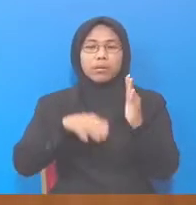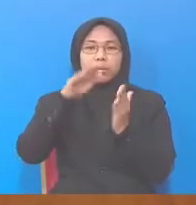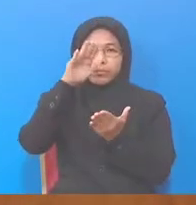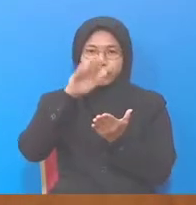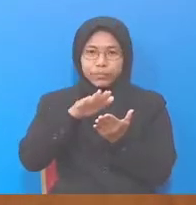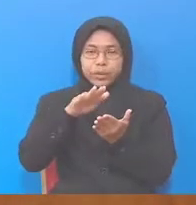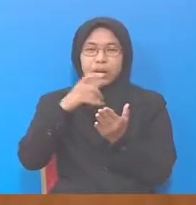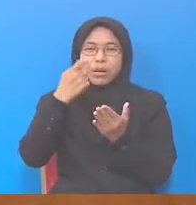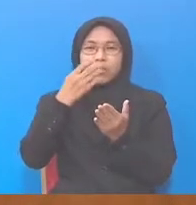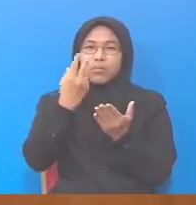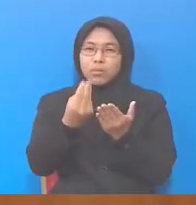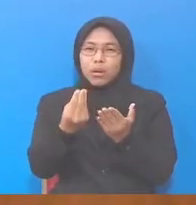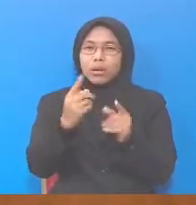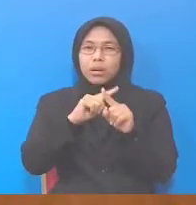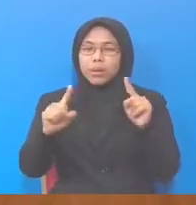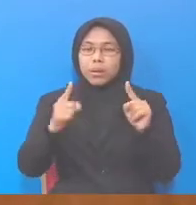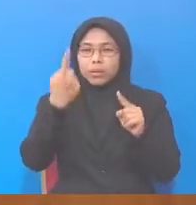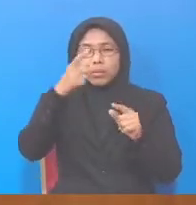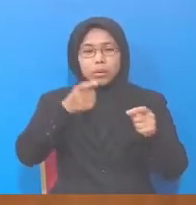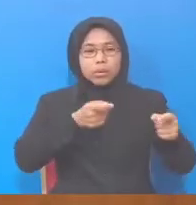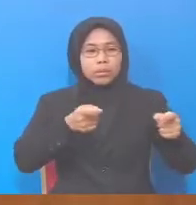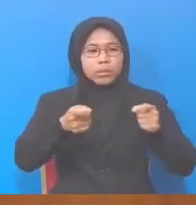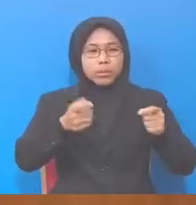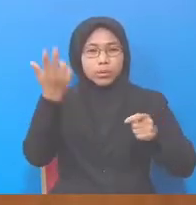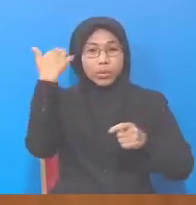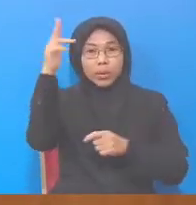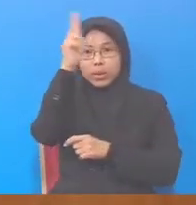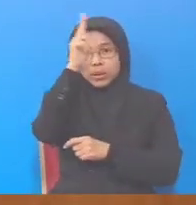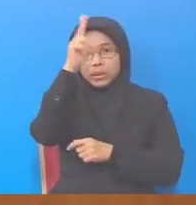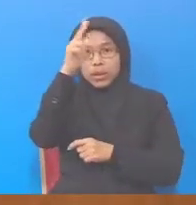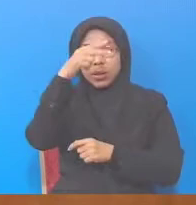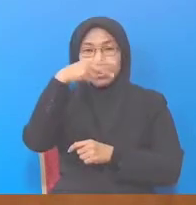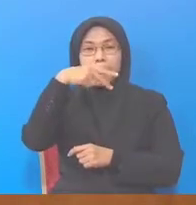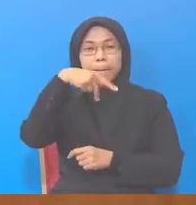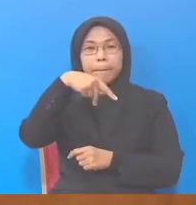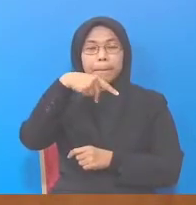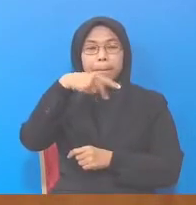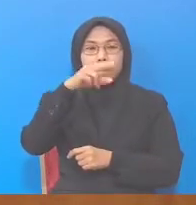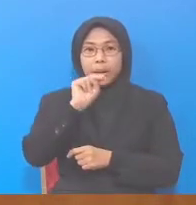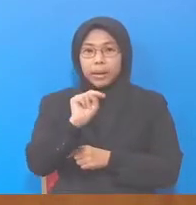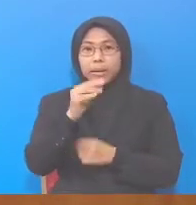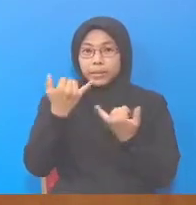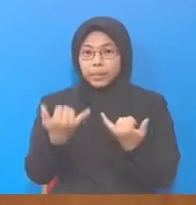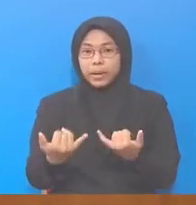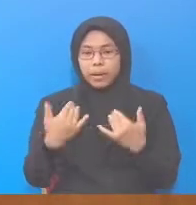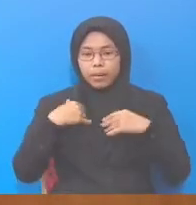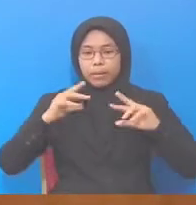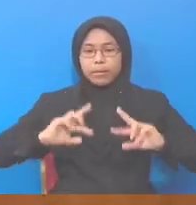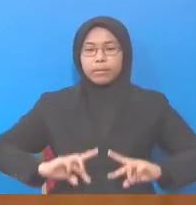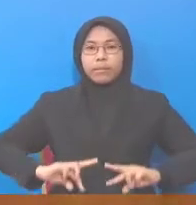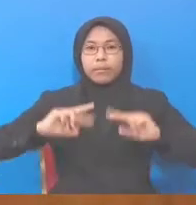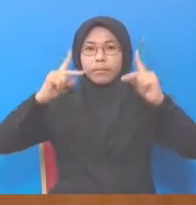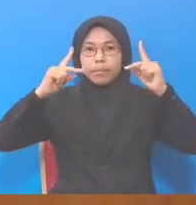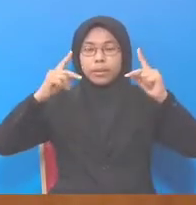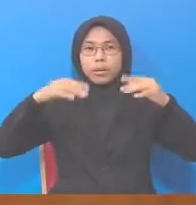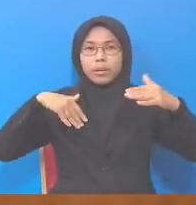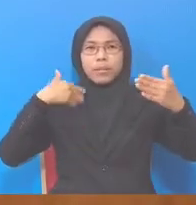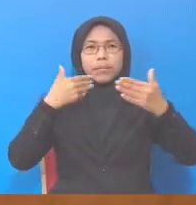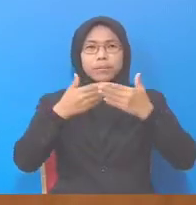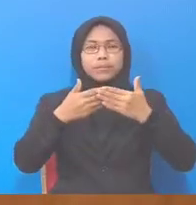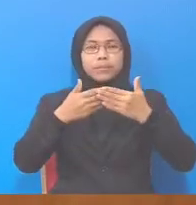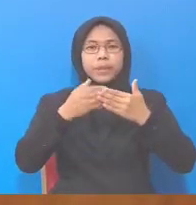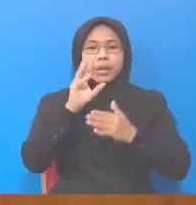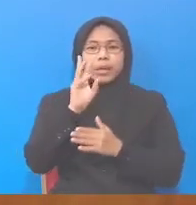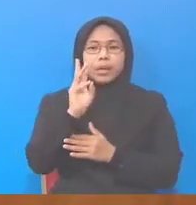tetapi semase pemerintahan kerajaan perikatan nasional ada peningkatan sehingga